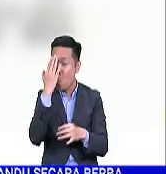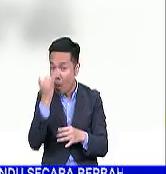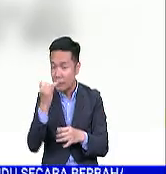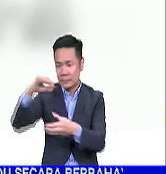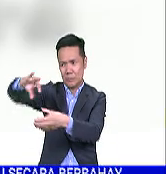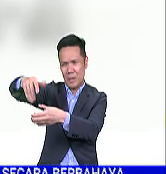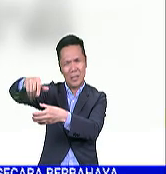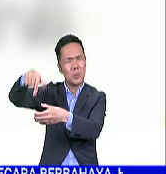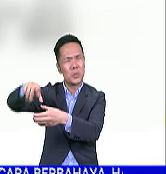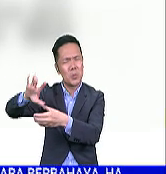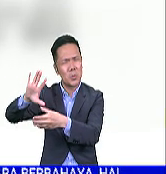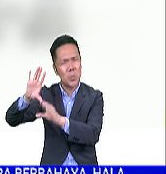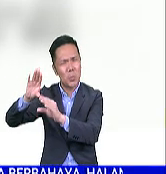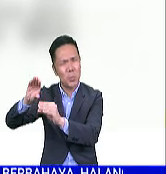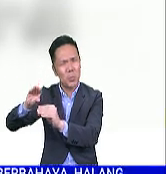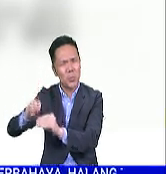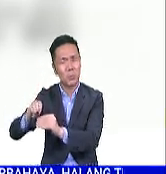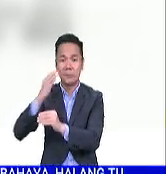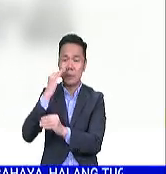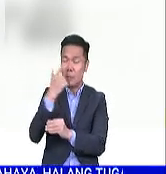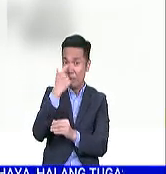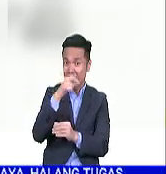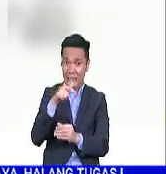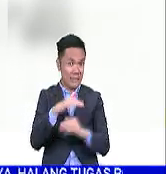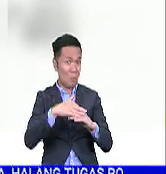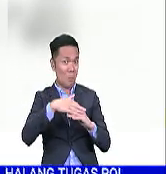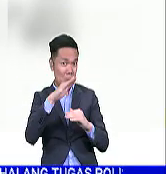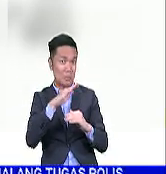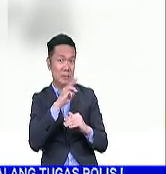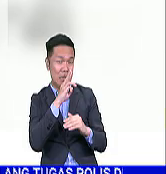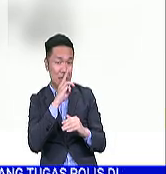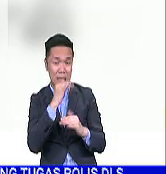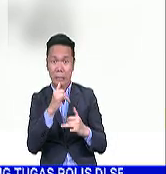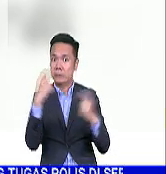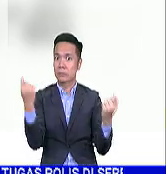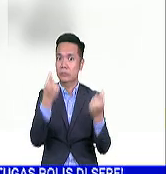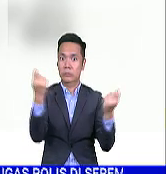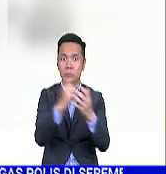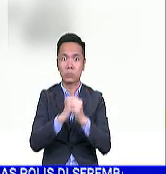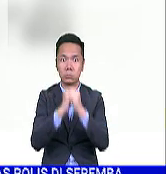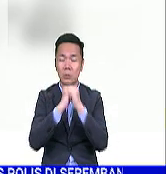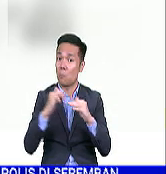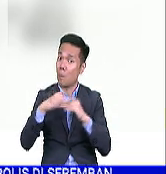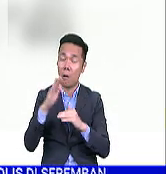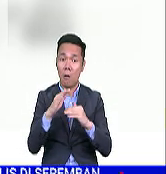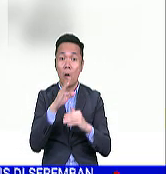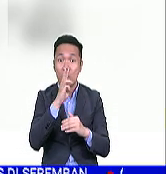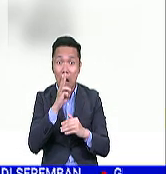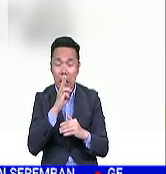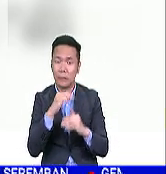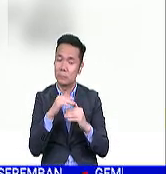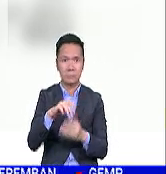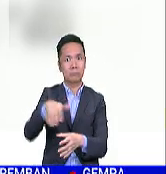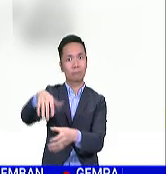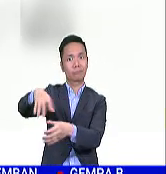Keadaan tambah buruk disebabkan cuaca panas selain penggunaan air yang meningkat pada musim perayaan Tahun Baru Cina. Trend penggunaan air yang